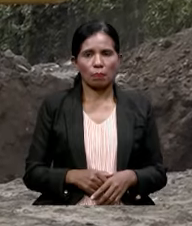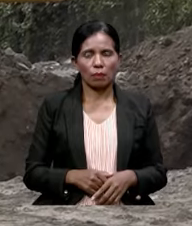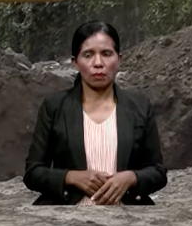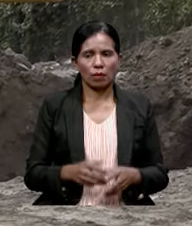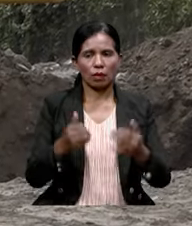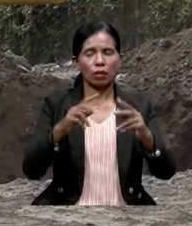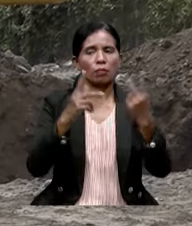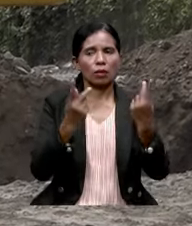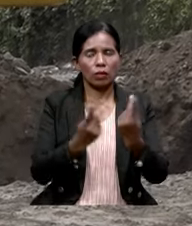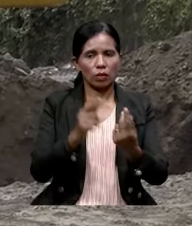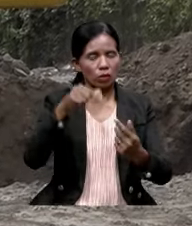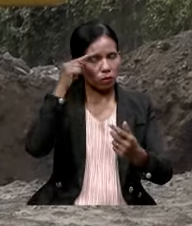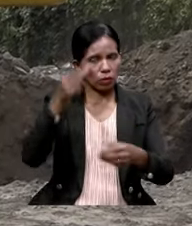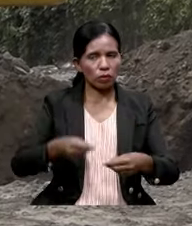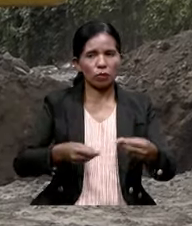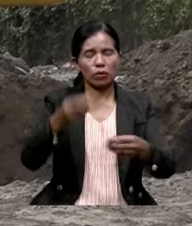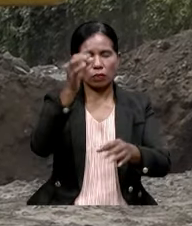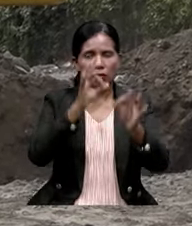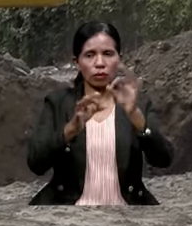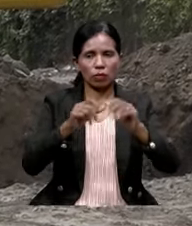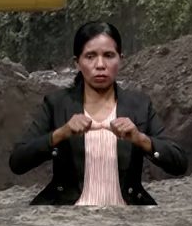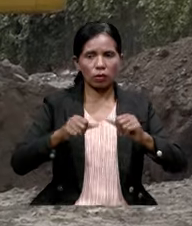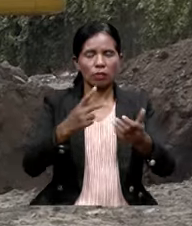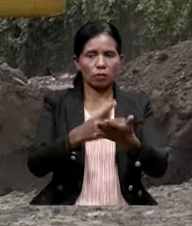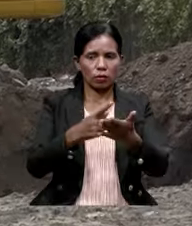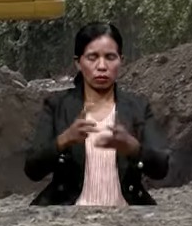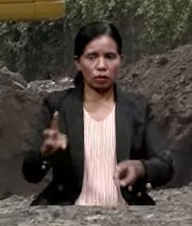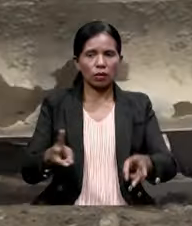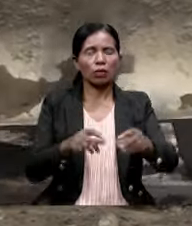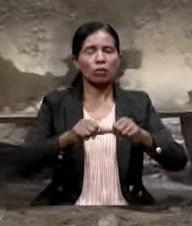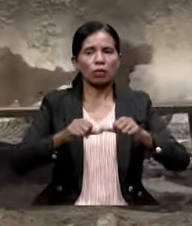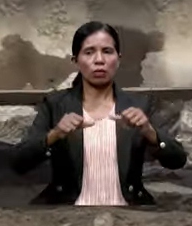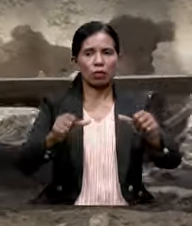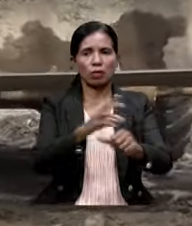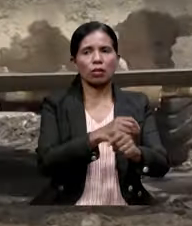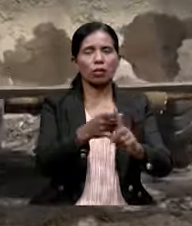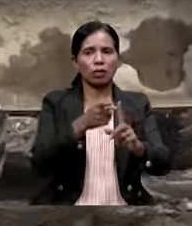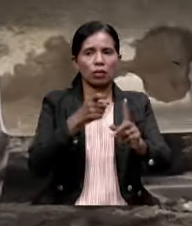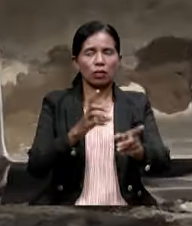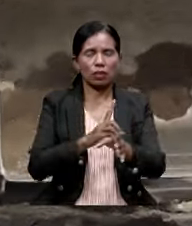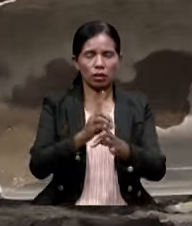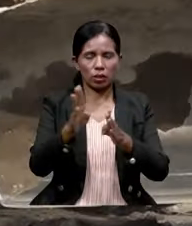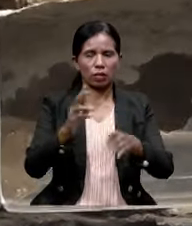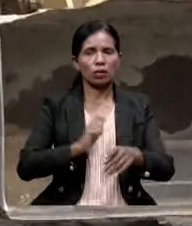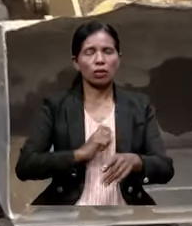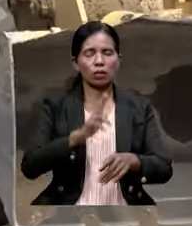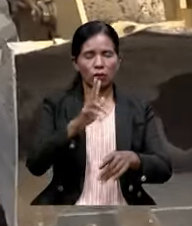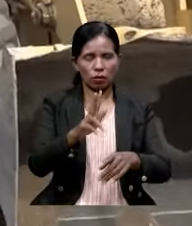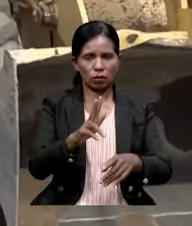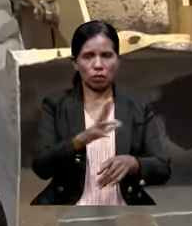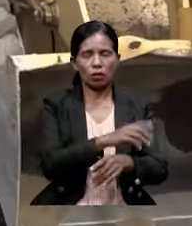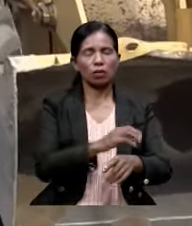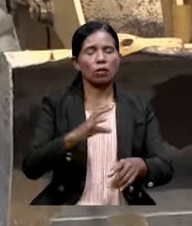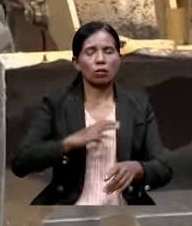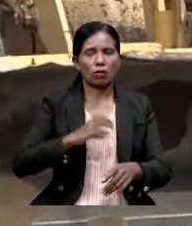Dadang ne companhia nebe governo fofiar ho di continua projeto estrada refere, continua halo alargamento si parte di resang Tacitolo to rotunda di Kololo Batu